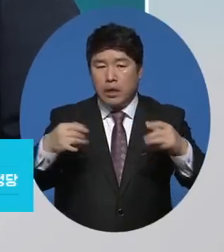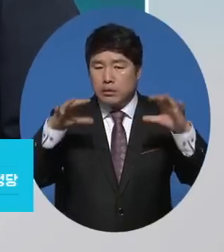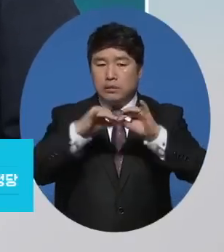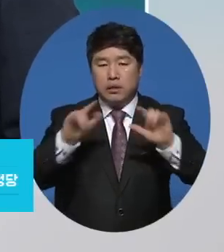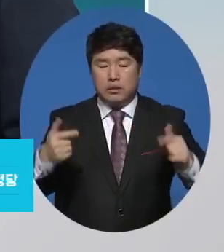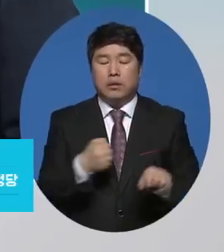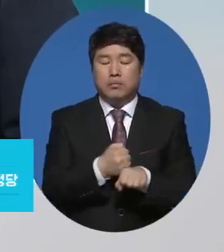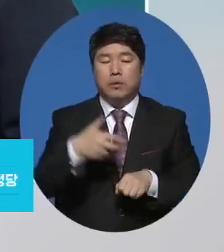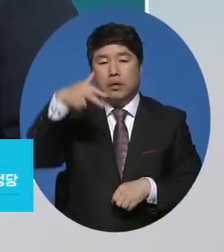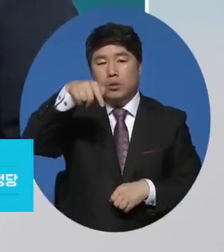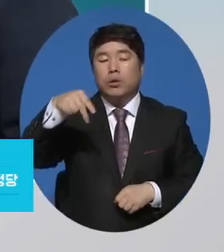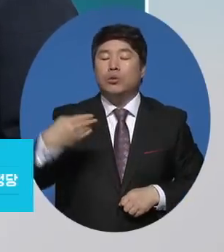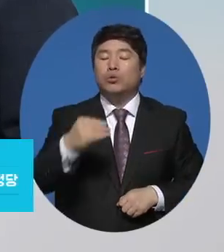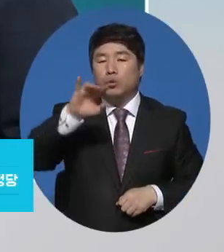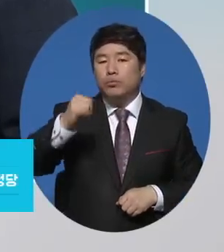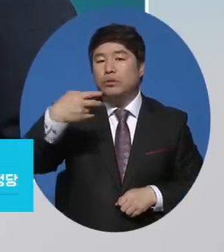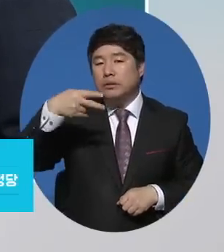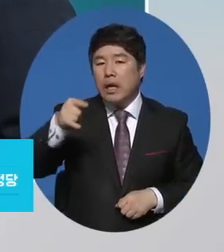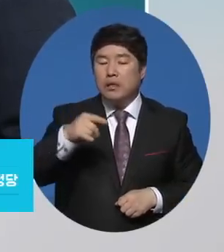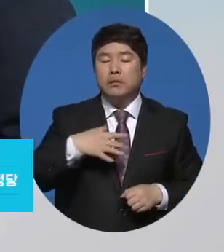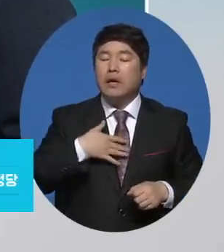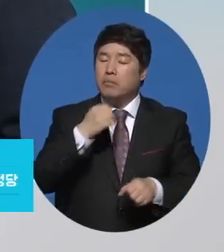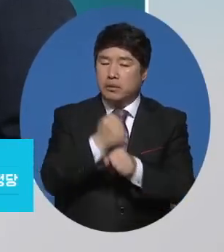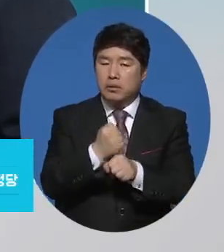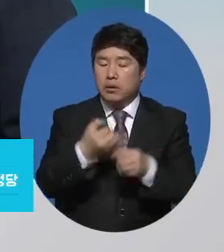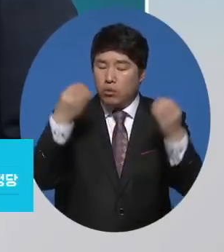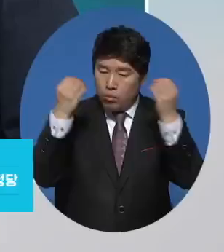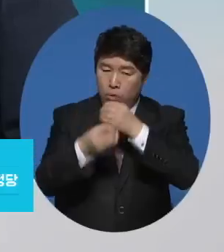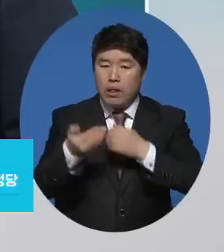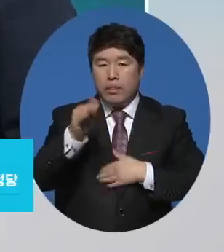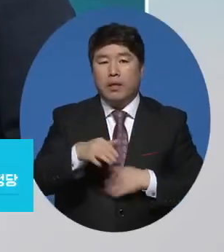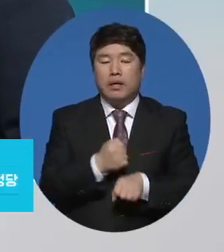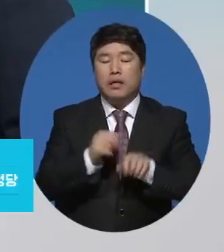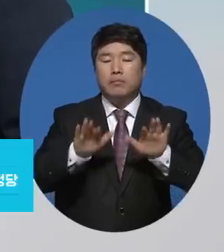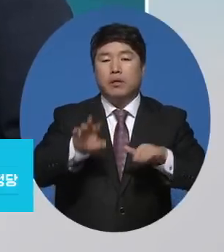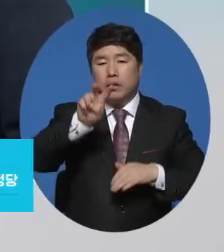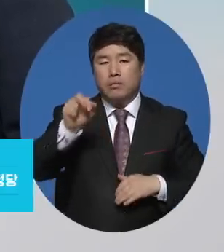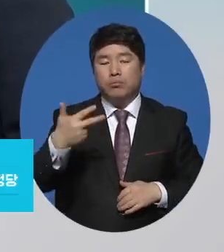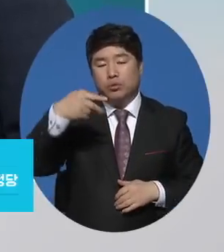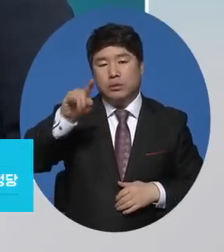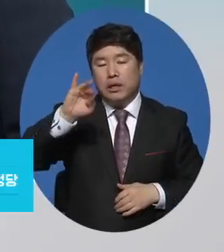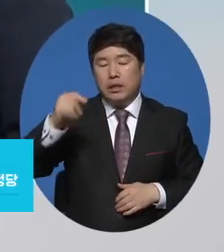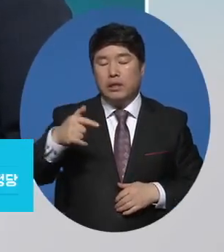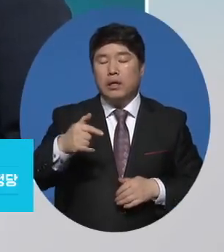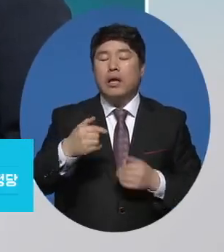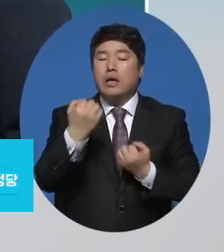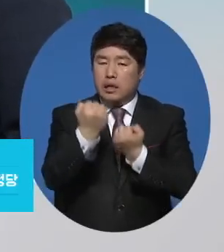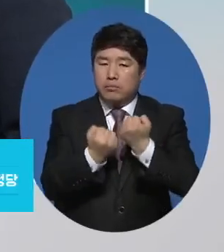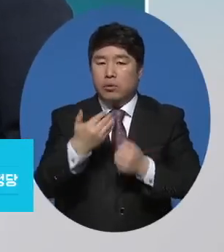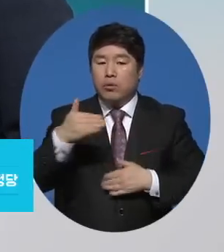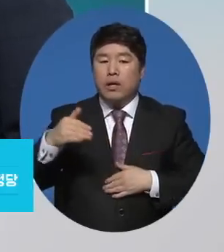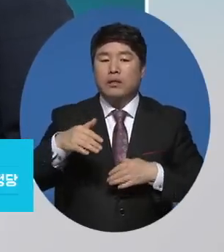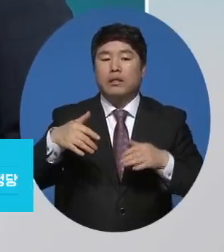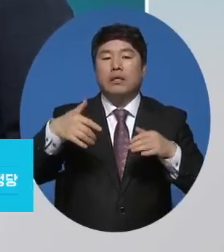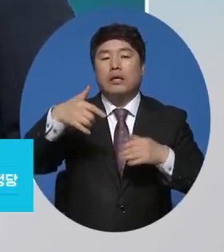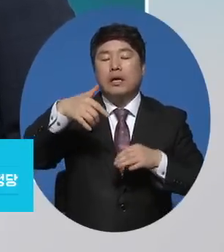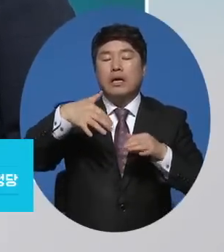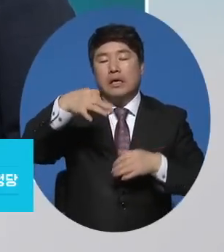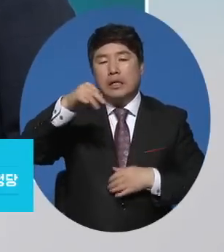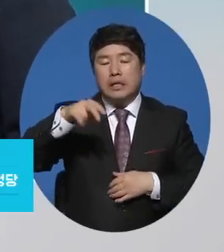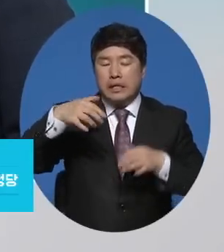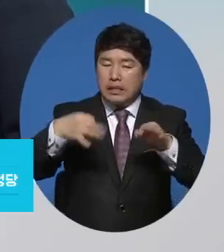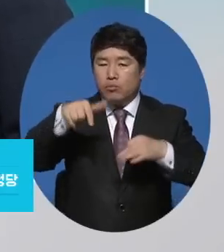출세를 제가 만들었다는 그게 이제 해인데요 이번에 문재인 캠프로 가신 김광두 교수라고 계시는데